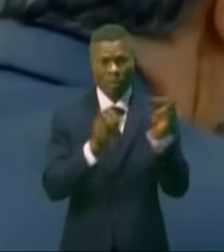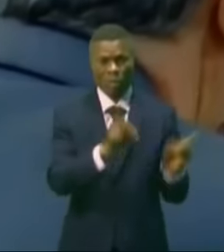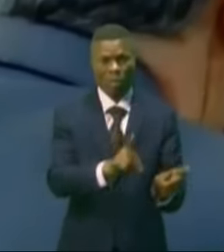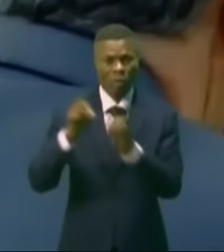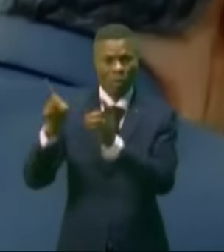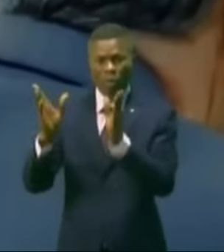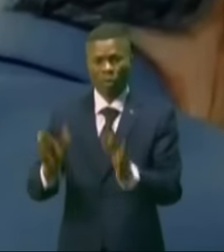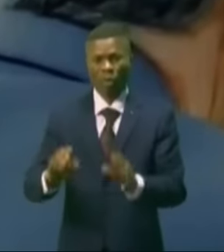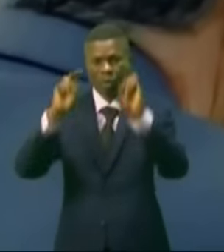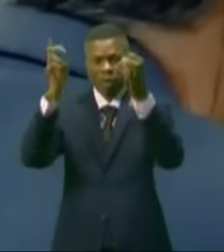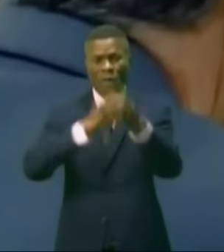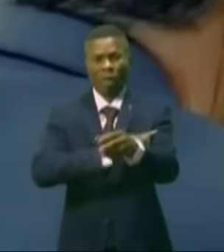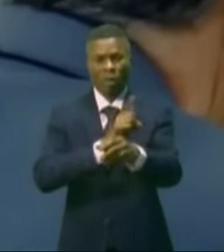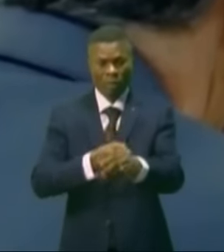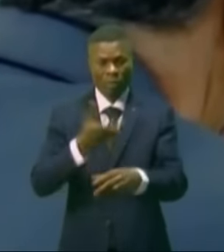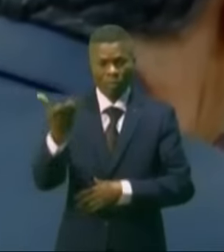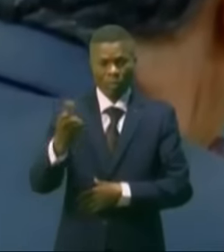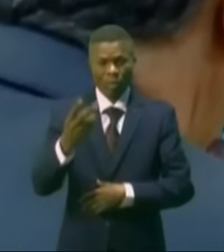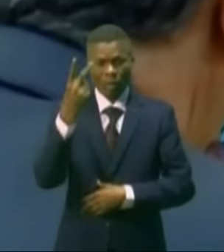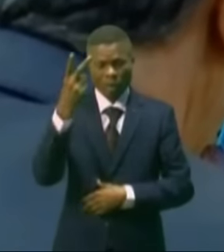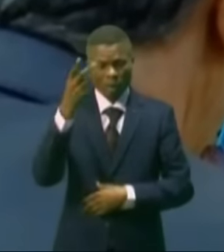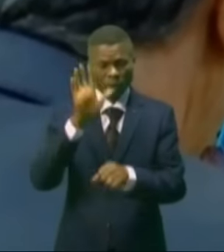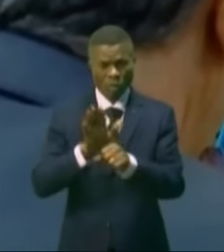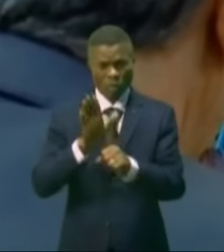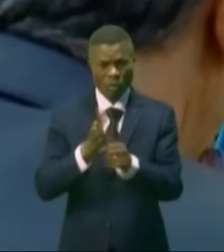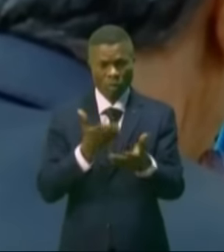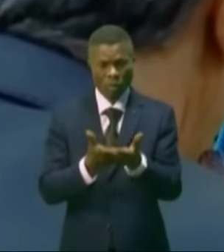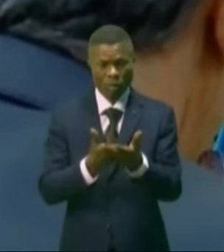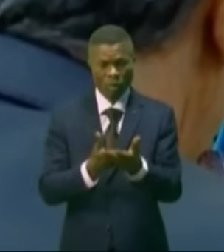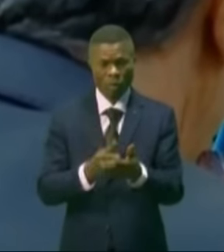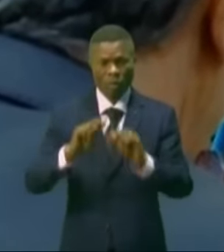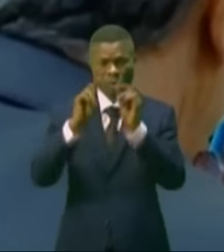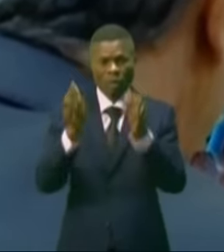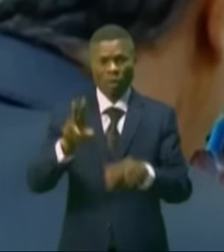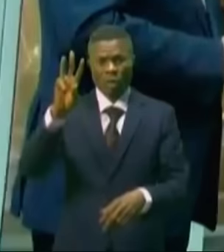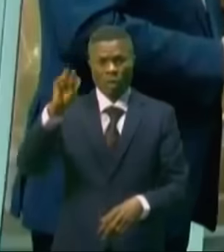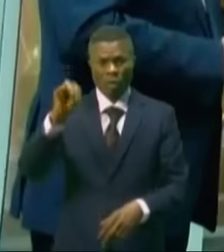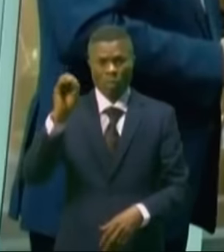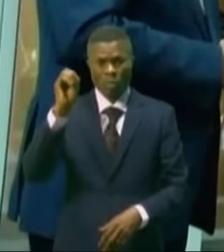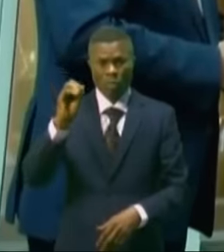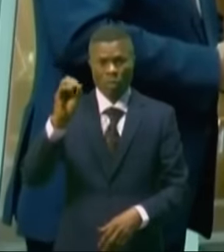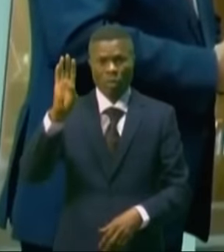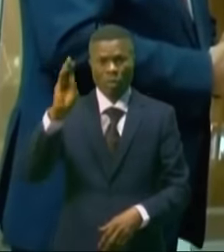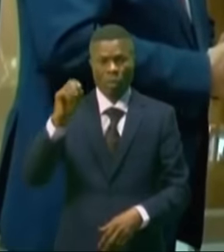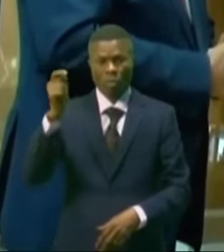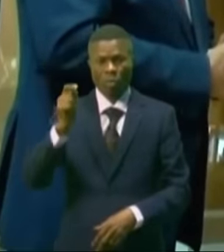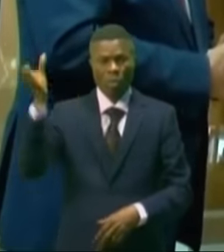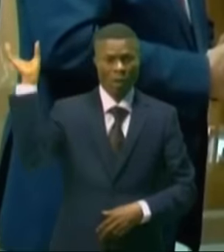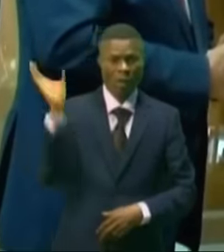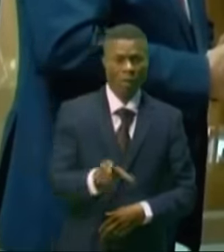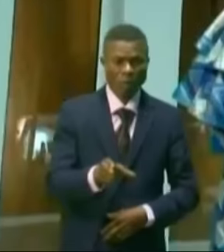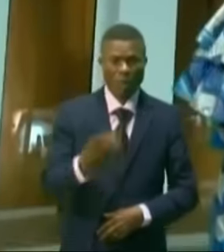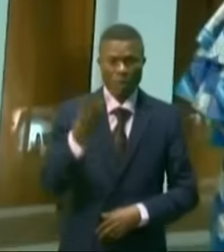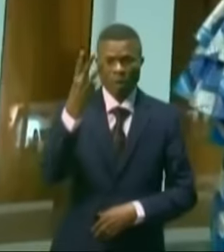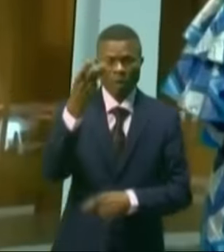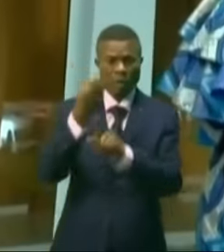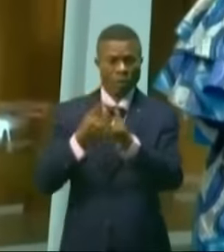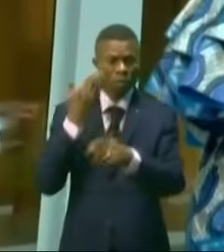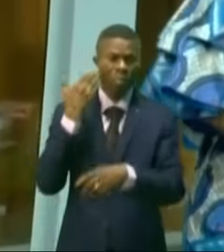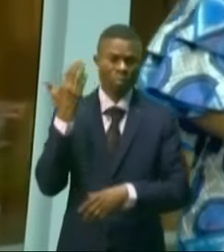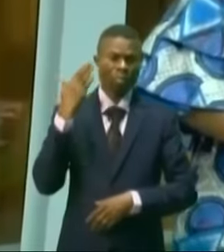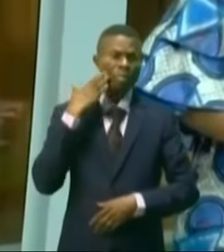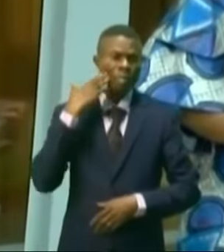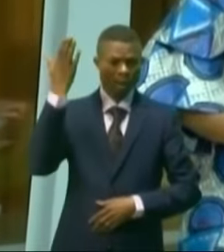Goma. Et parmi les plus cités figure le camp de Mugunga, victime d'un bombardement le 3 mai dernier,